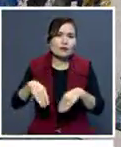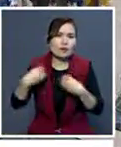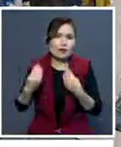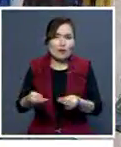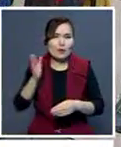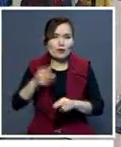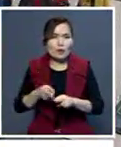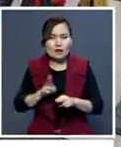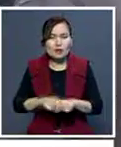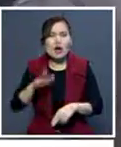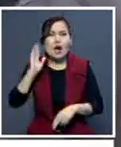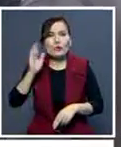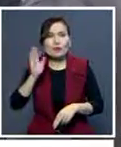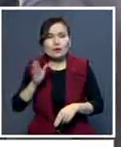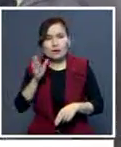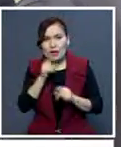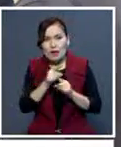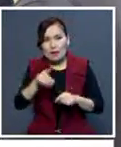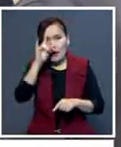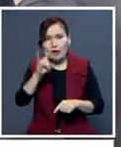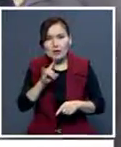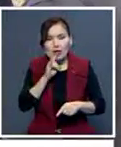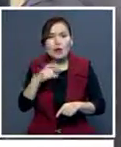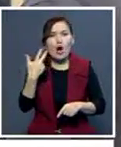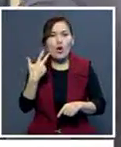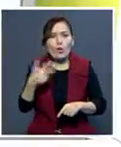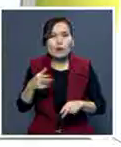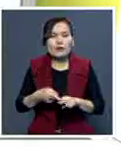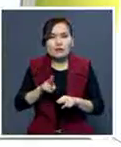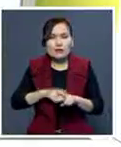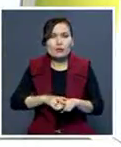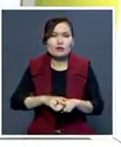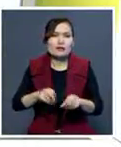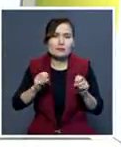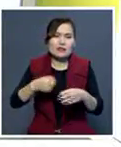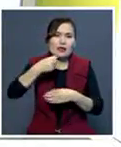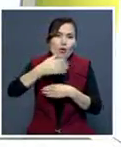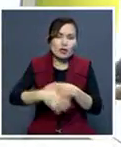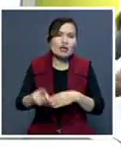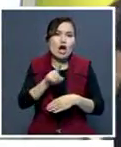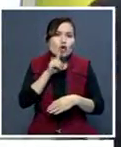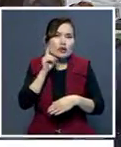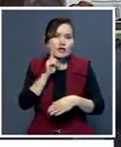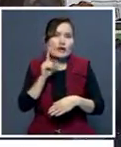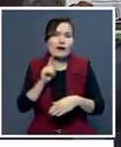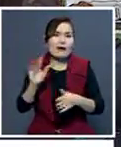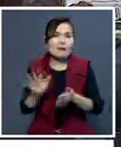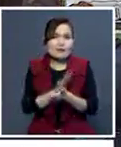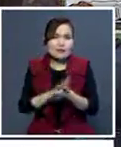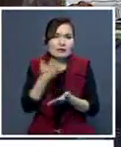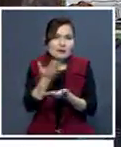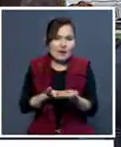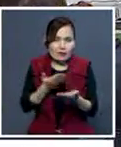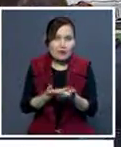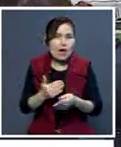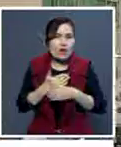басым бағыттардың бірі. Алдағы уақытта елдегі 30-дан аса дағдарыс орталығы жастарға тегін қызмет көрсетуі мүмкін.